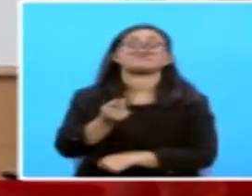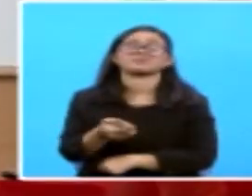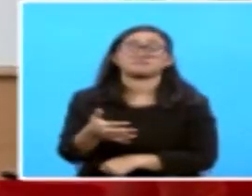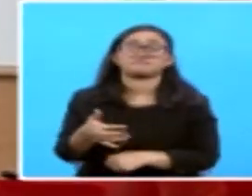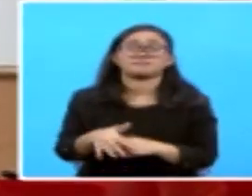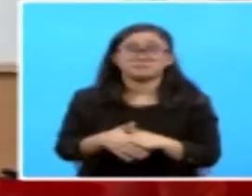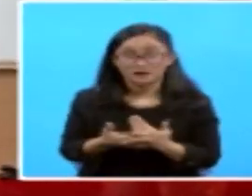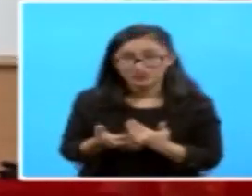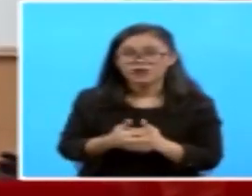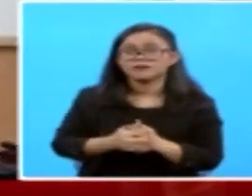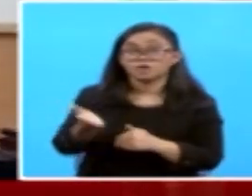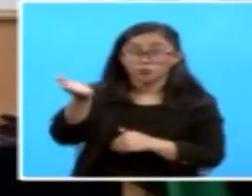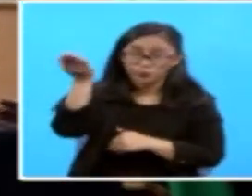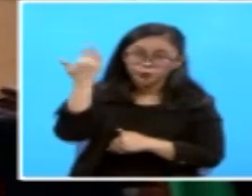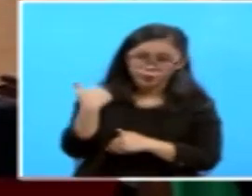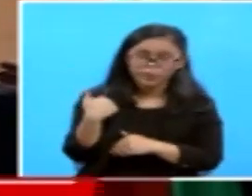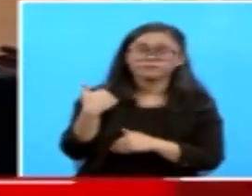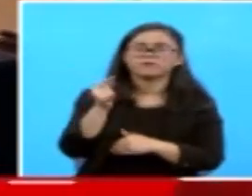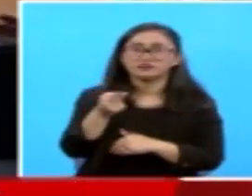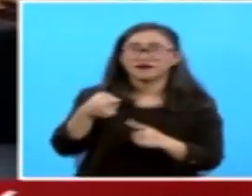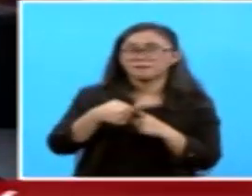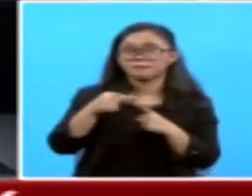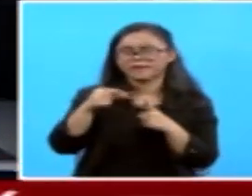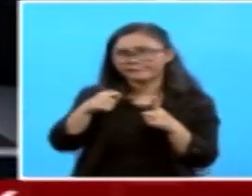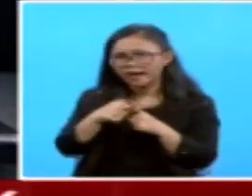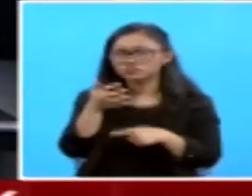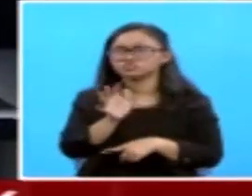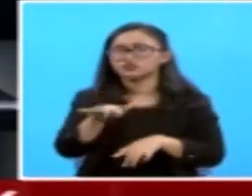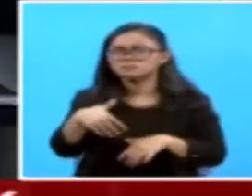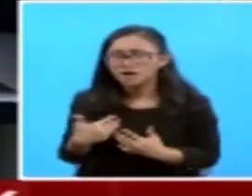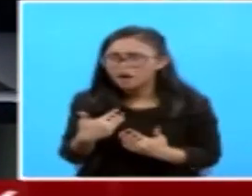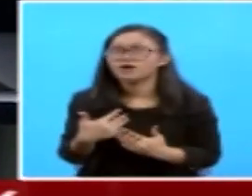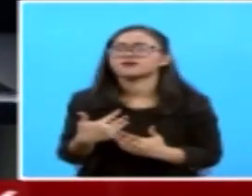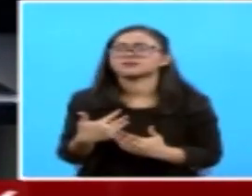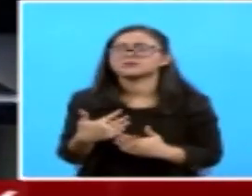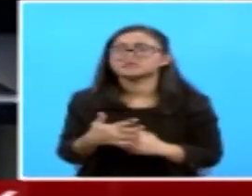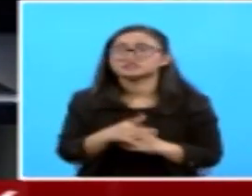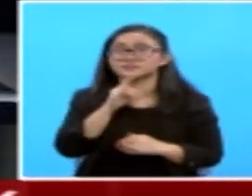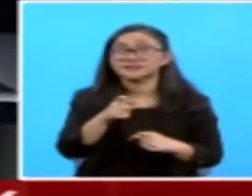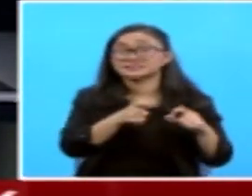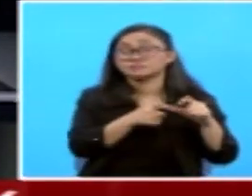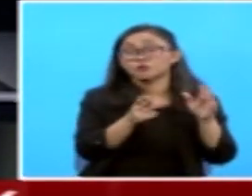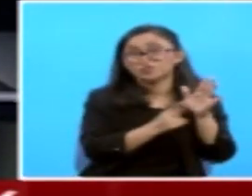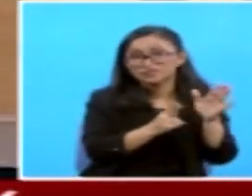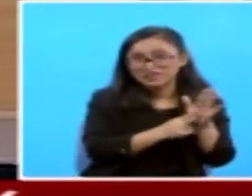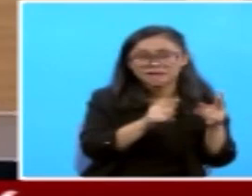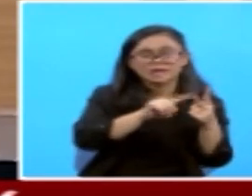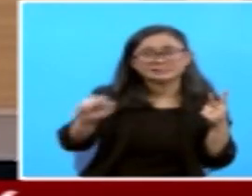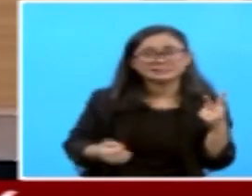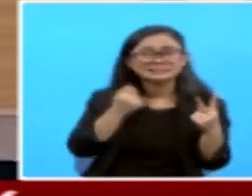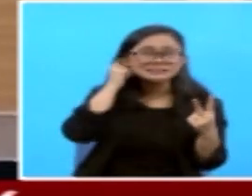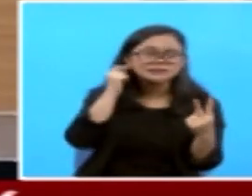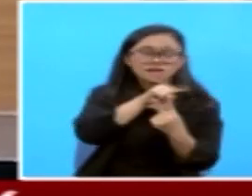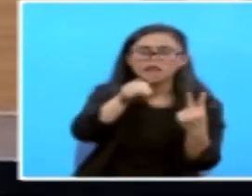diketahui bahwa beberapa waktu lalu pihak KPK ini telah menjadikan Syamsul Nursalim bersama dengan sang istri